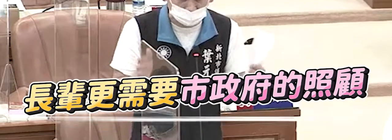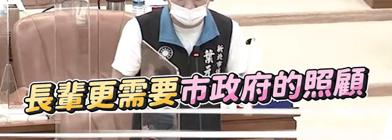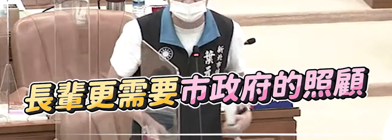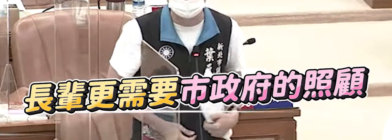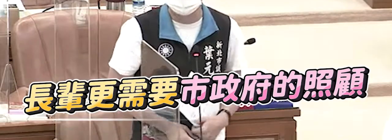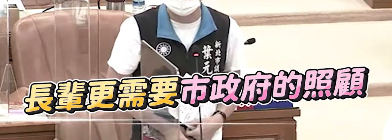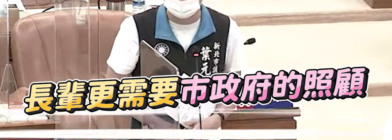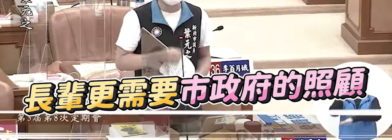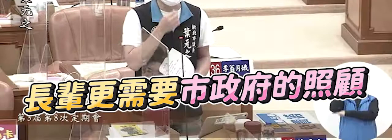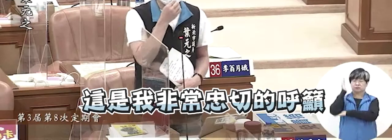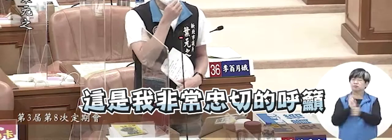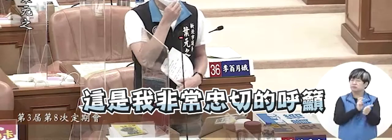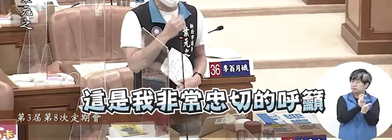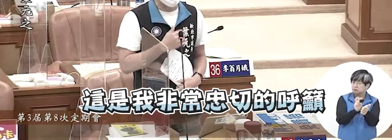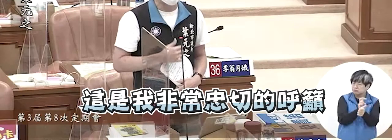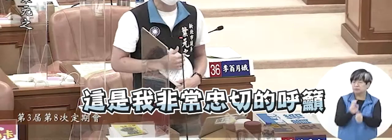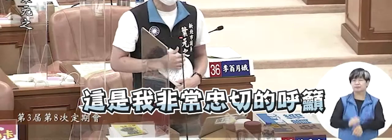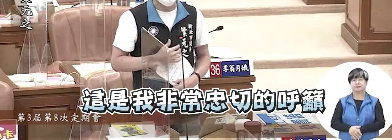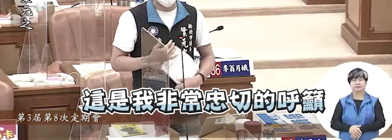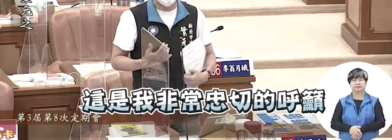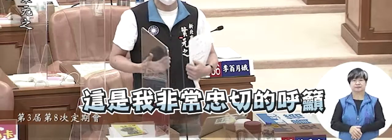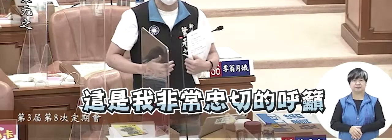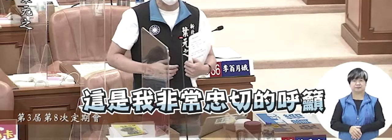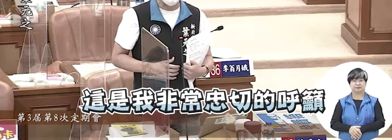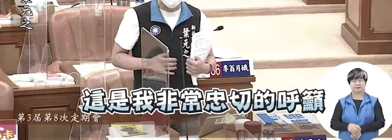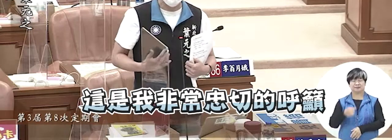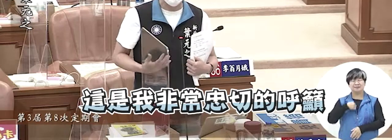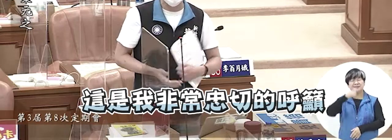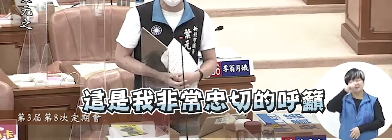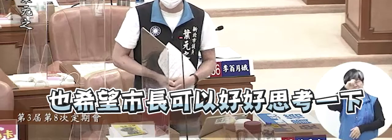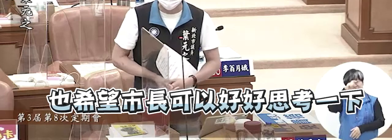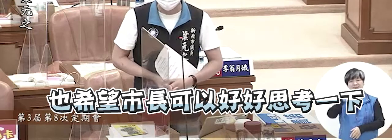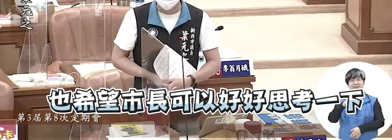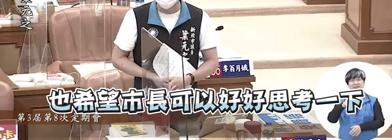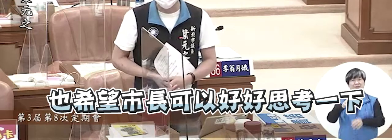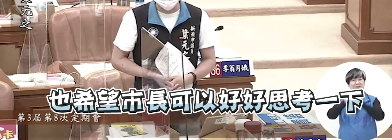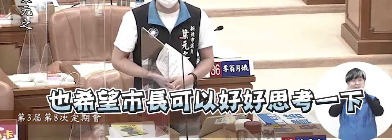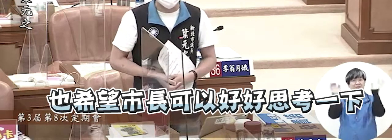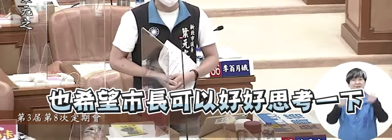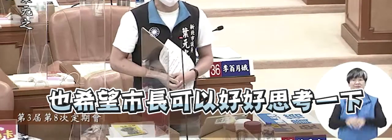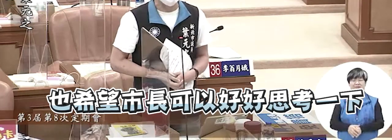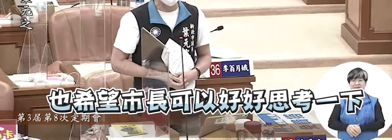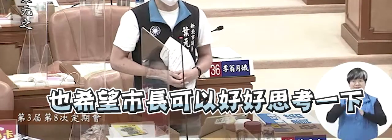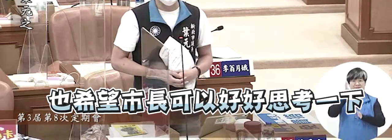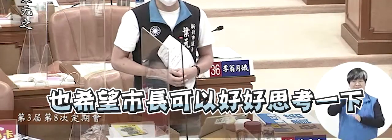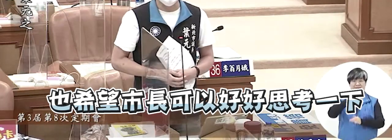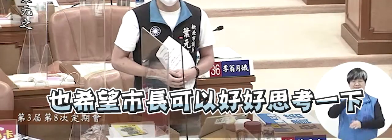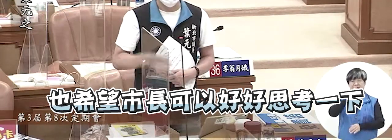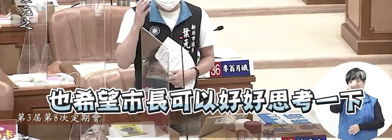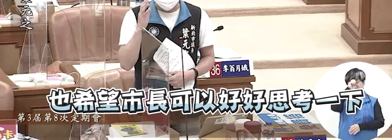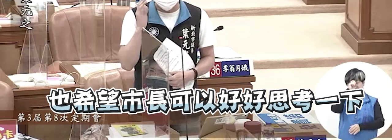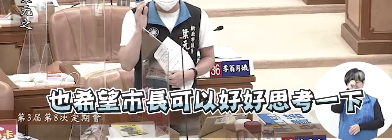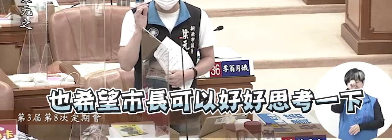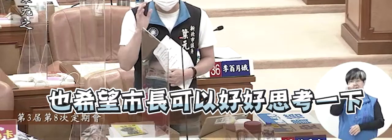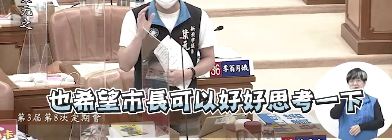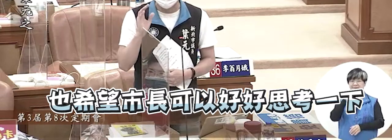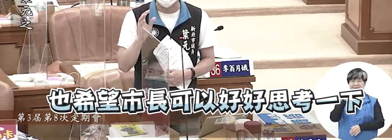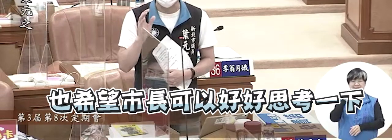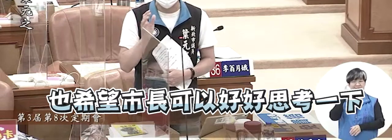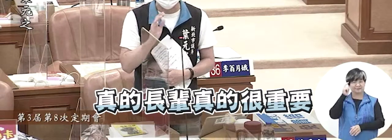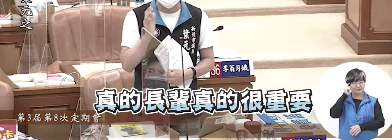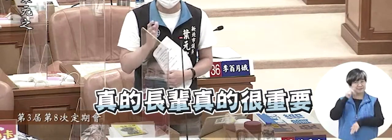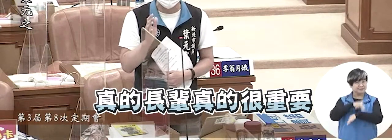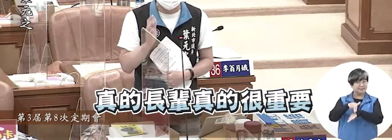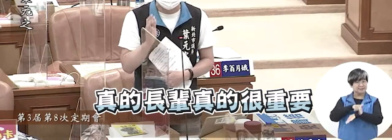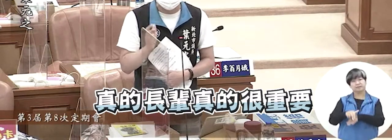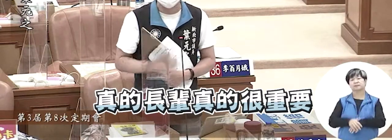需要市政府的照顾，这是我非常衷切的呼吁啦，就是也希望市长哈可以这个好好就思考一下，